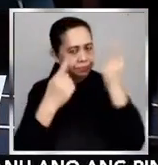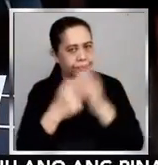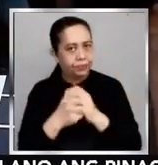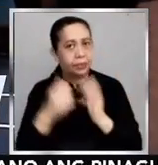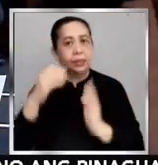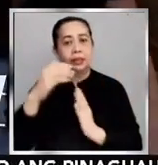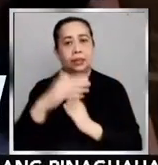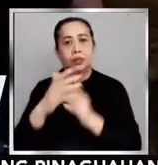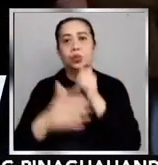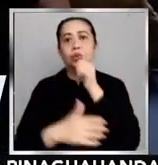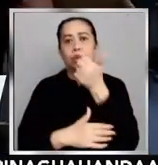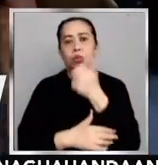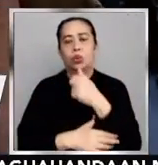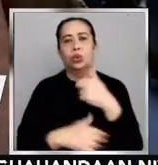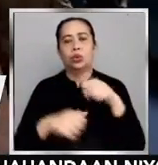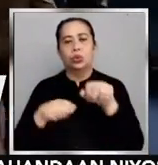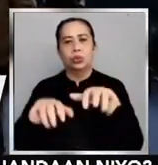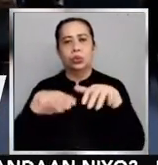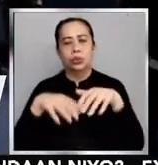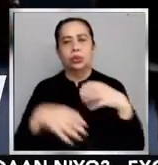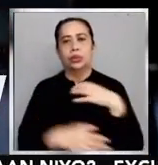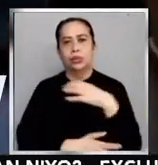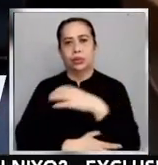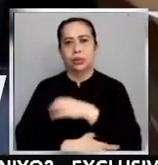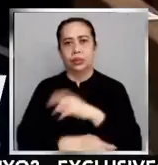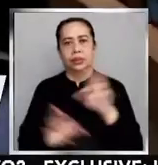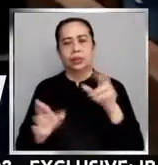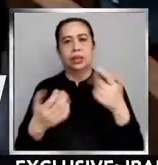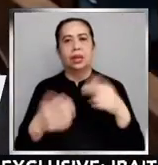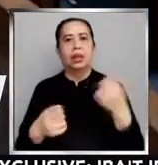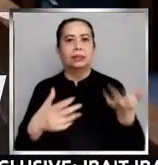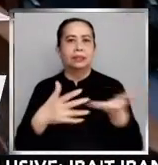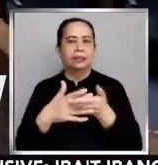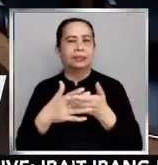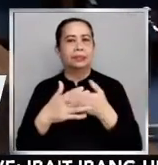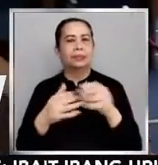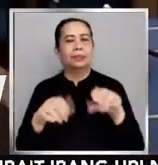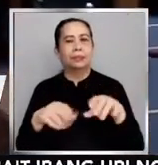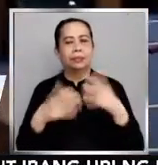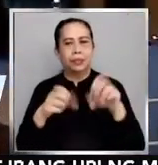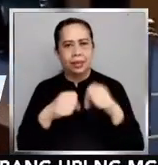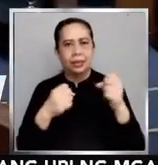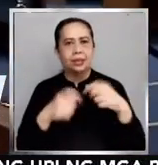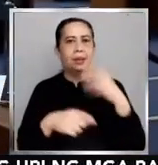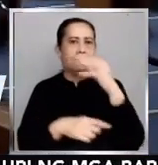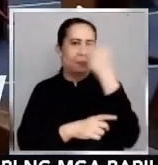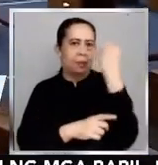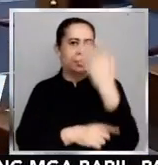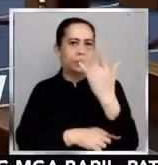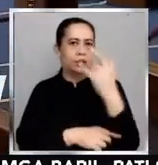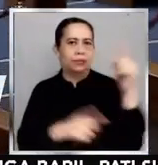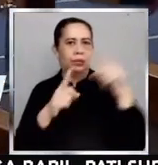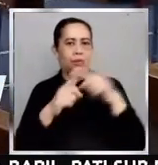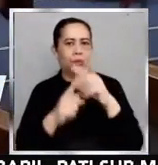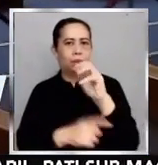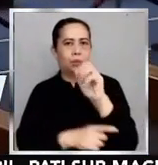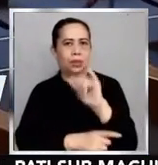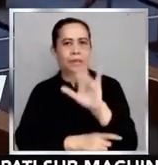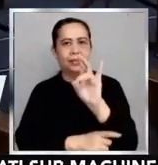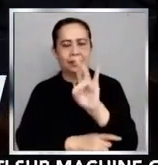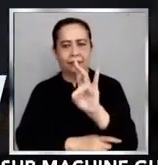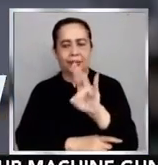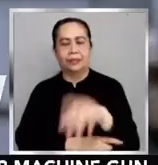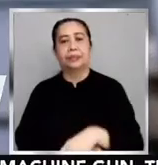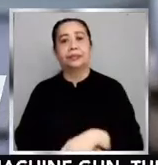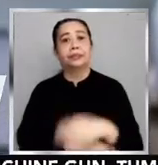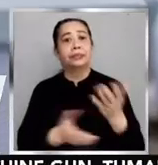lang ang sesyon ng Kamara. Nakatakdang mag-recess ang House of Representatives sa March 25 hanggang May 7. Kaugnay nito,